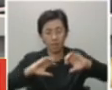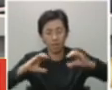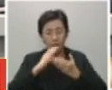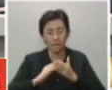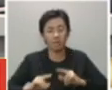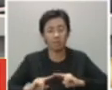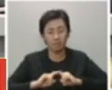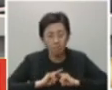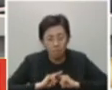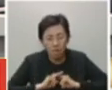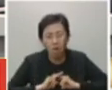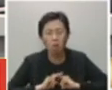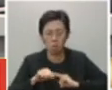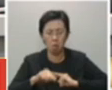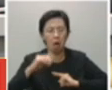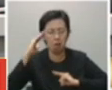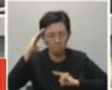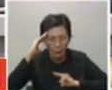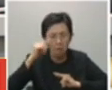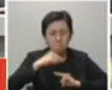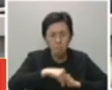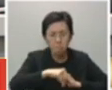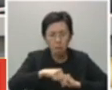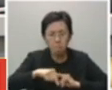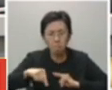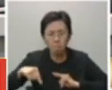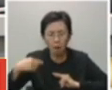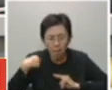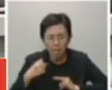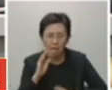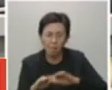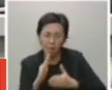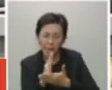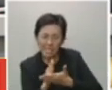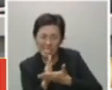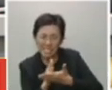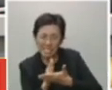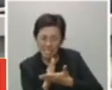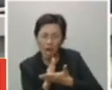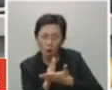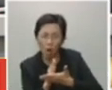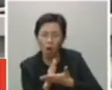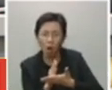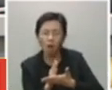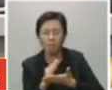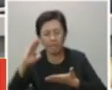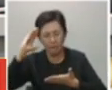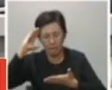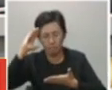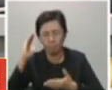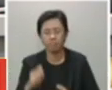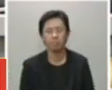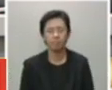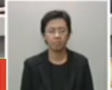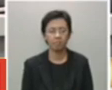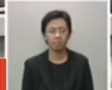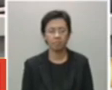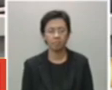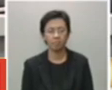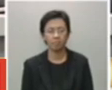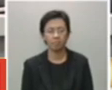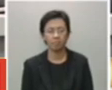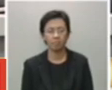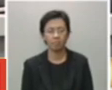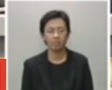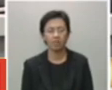ที่ผมพูดไม่ได้เกินเลยกว่าครึ่งครับเป็นกำลังคนกระทรวงกลาโหมทั้งสิ้นท่านประธานที่เคารพ